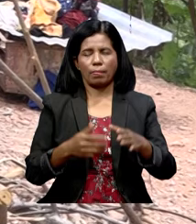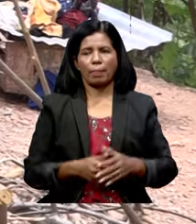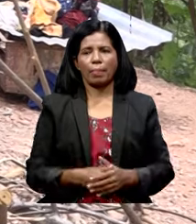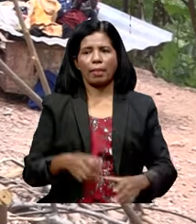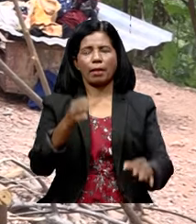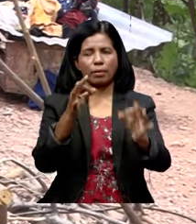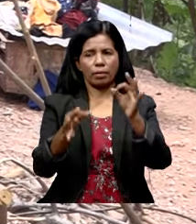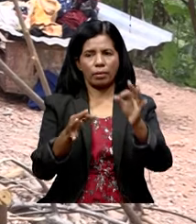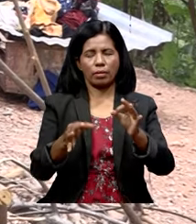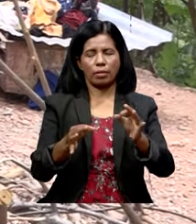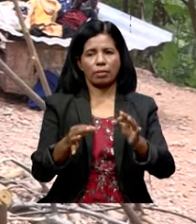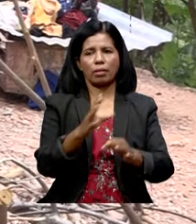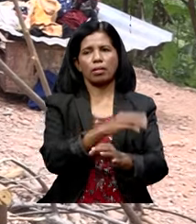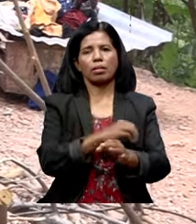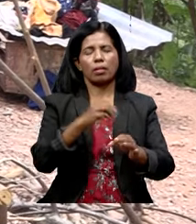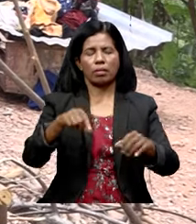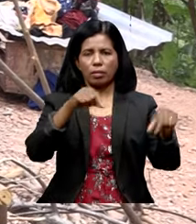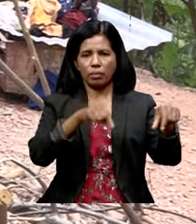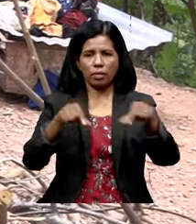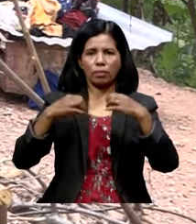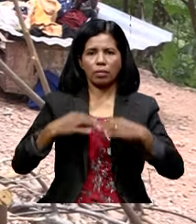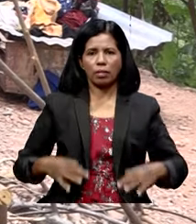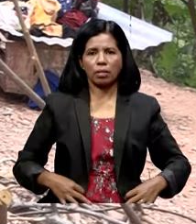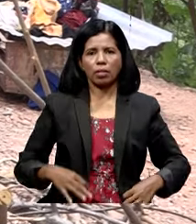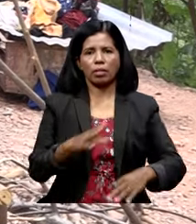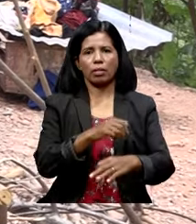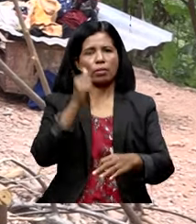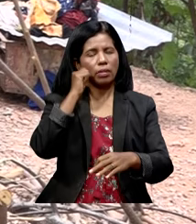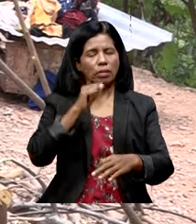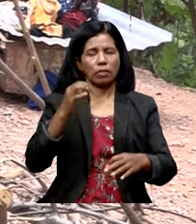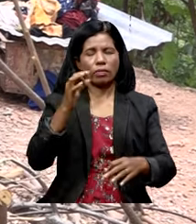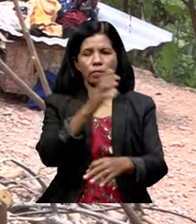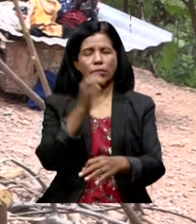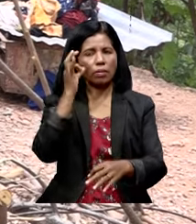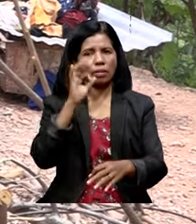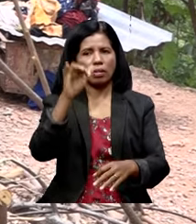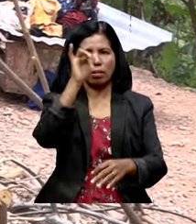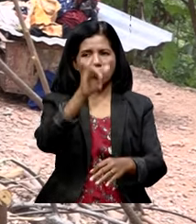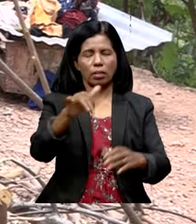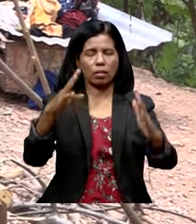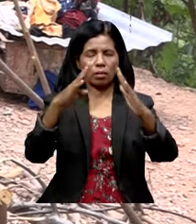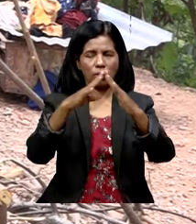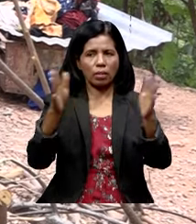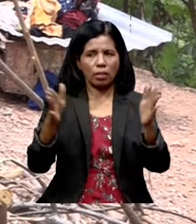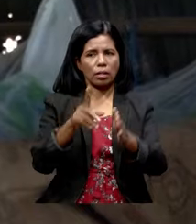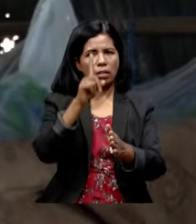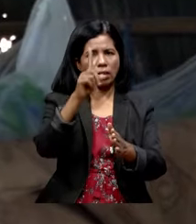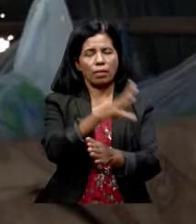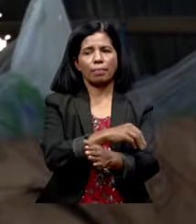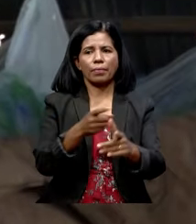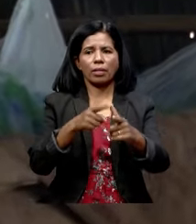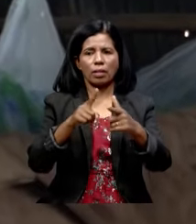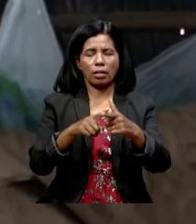Maski o kondisi fisiku nebe limitado, ina faluk ne disidi hela ia uma kikuan ida, o kondisi